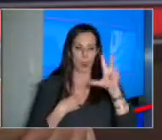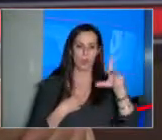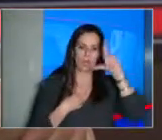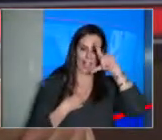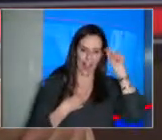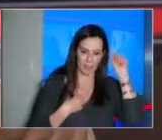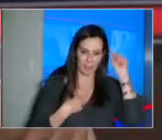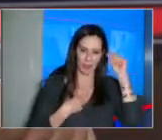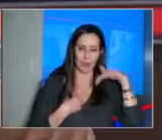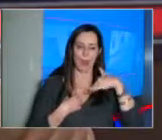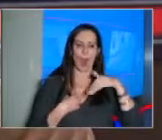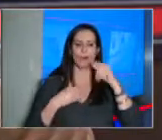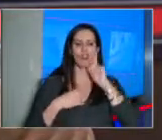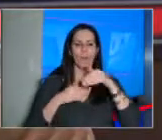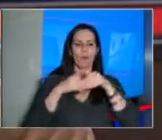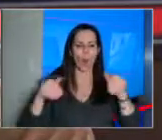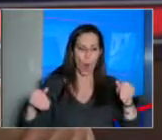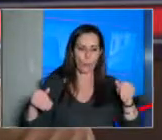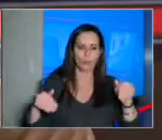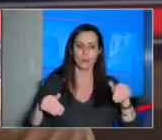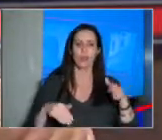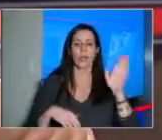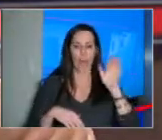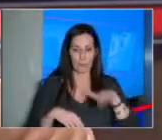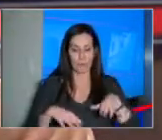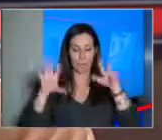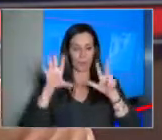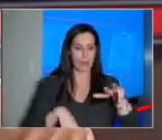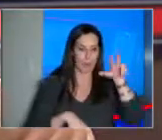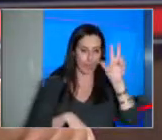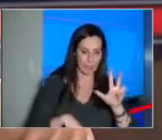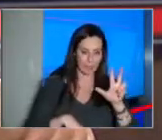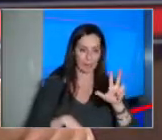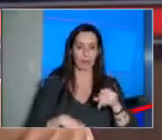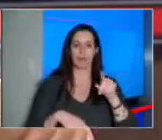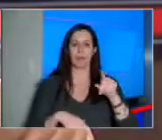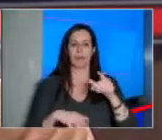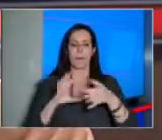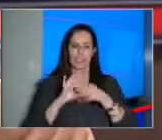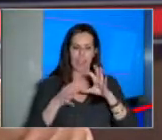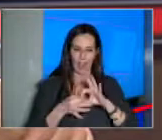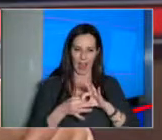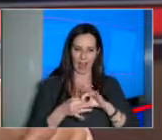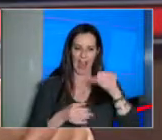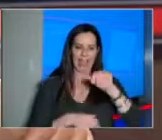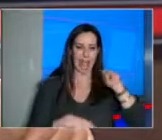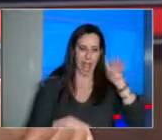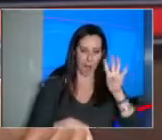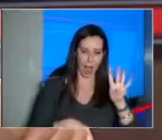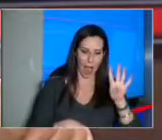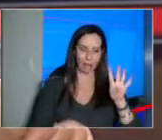אביב, ברחוב גבולות. חוץ מזה, בשמיני למרץ, באוזן בר, בפסטיבל A4, פסטיבל